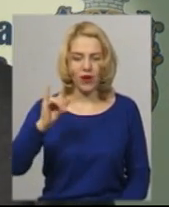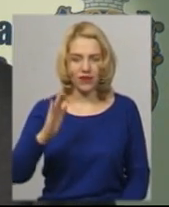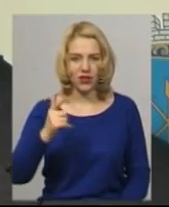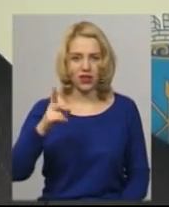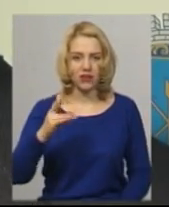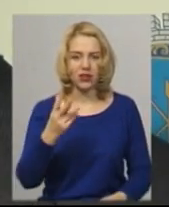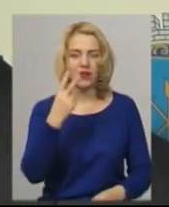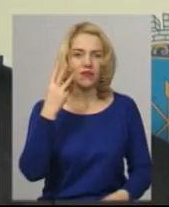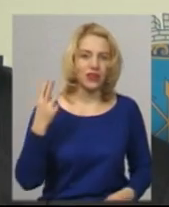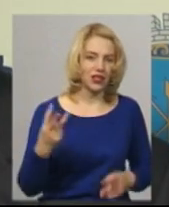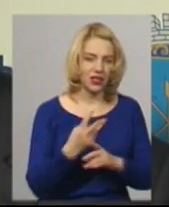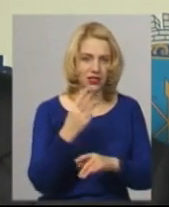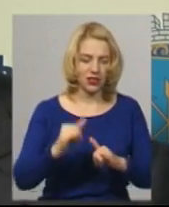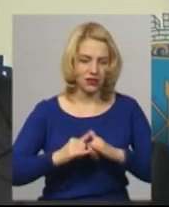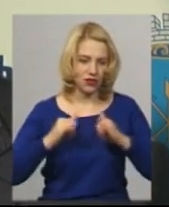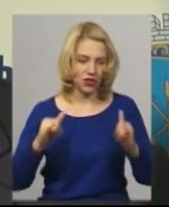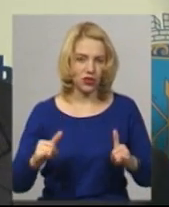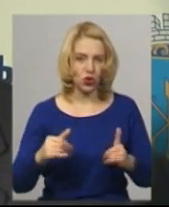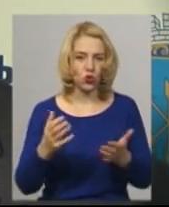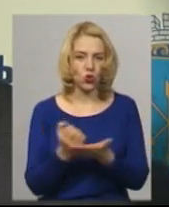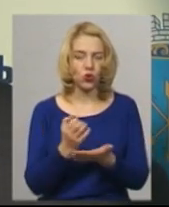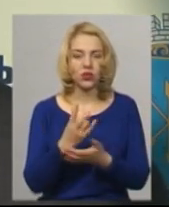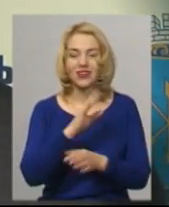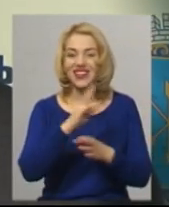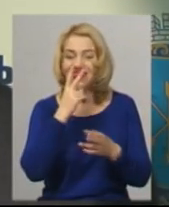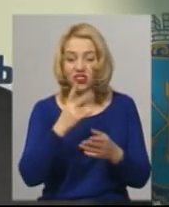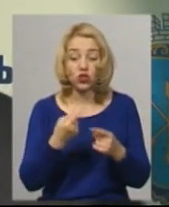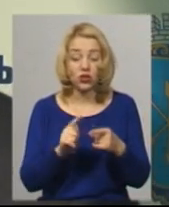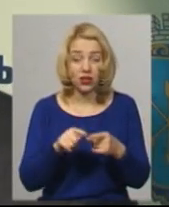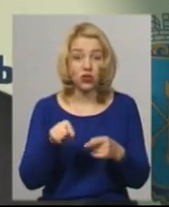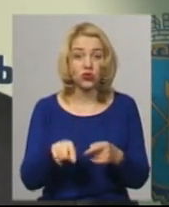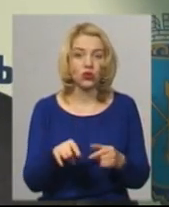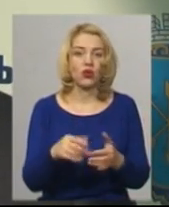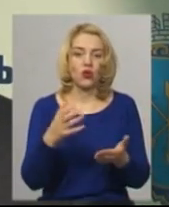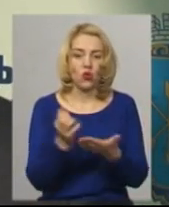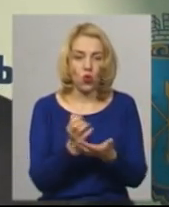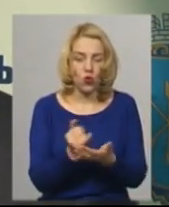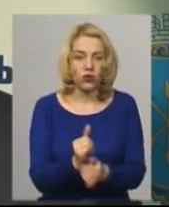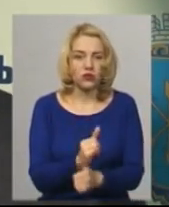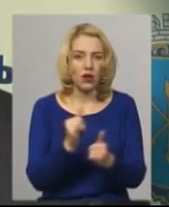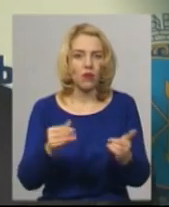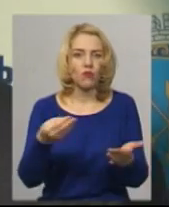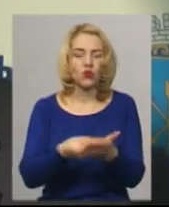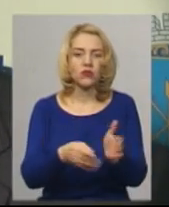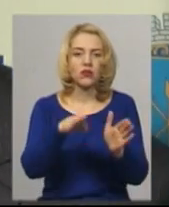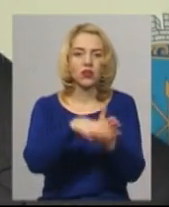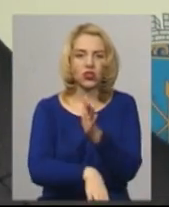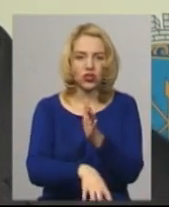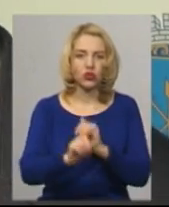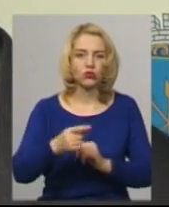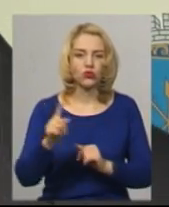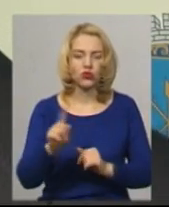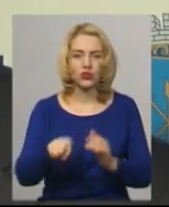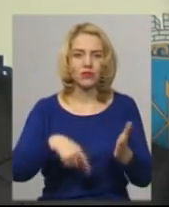доходи зростають. Але, незважаючи на те, що власні доходи зростають, бюджет гірший, тому що з міського